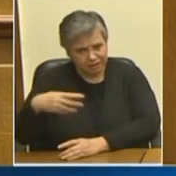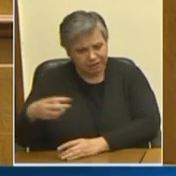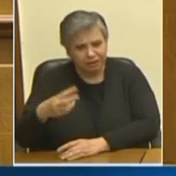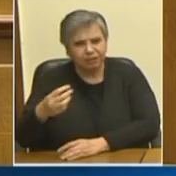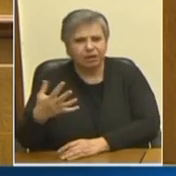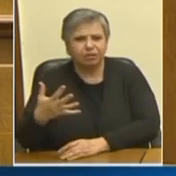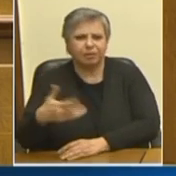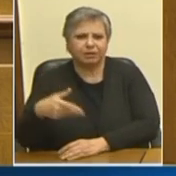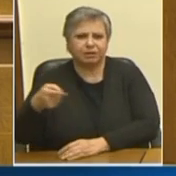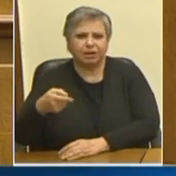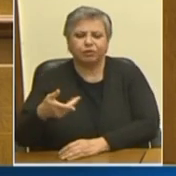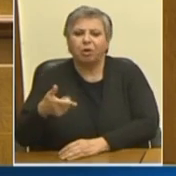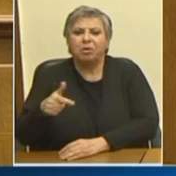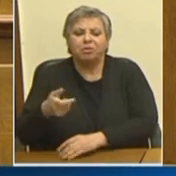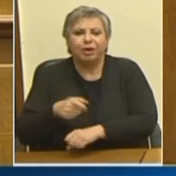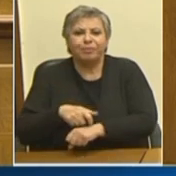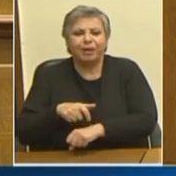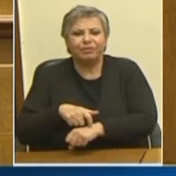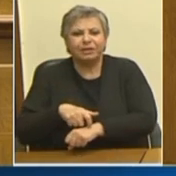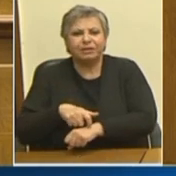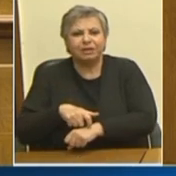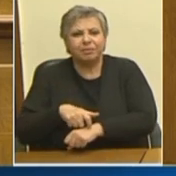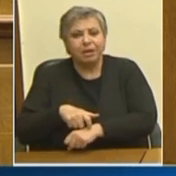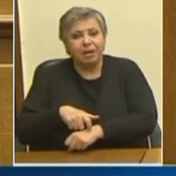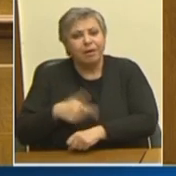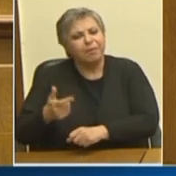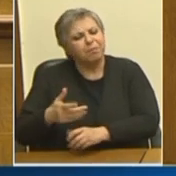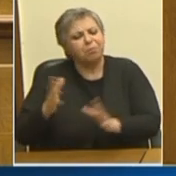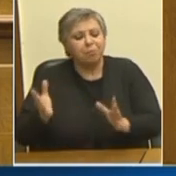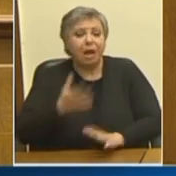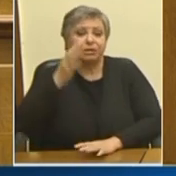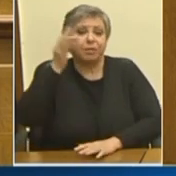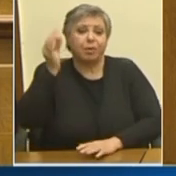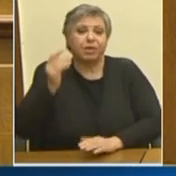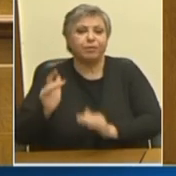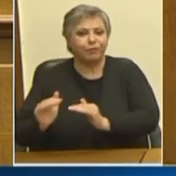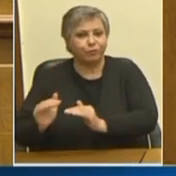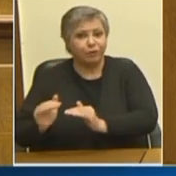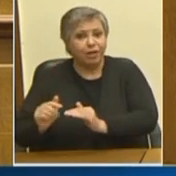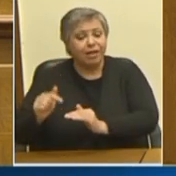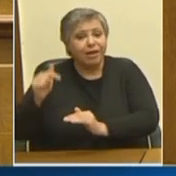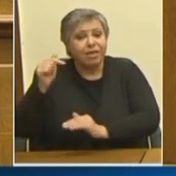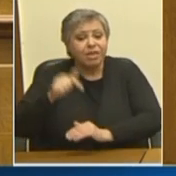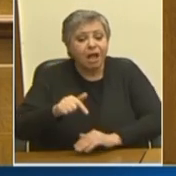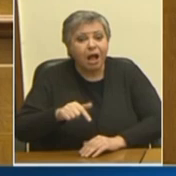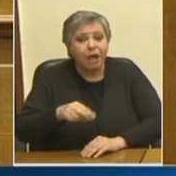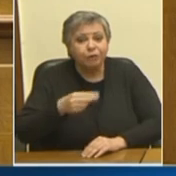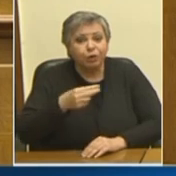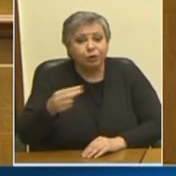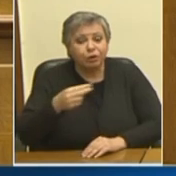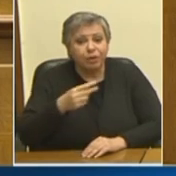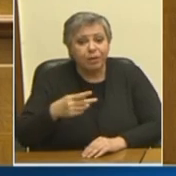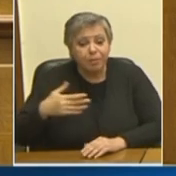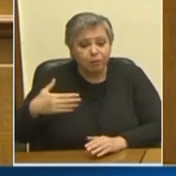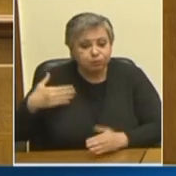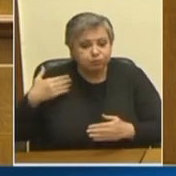τι έχετε, μπορείτε τέτοιο ζήτημα 200 ετών ταύτιση εκκλησίας και